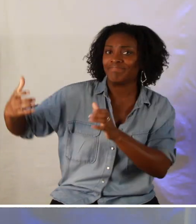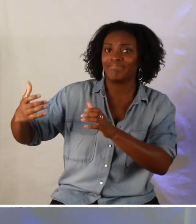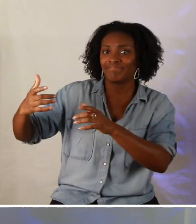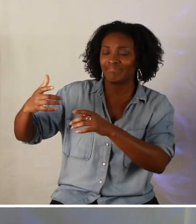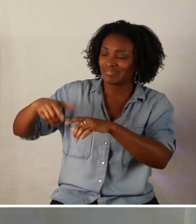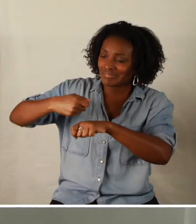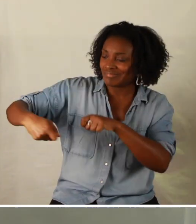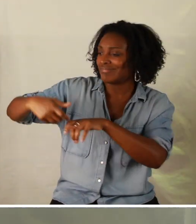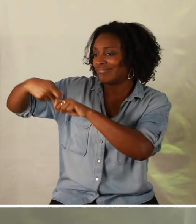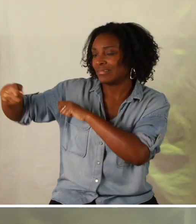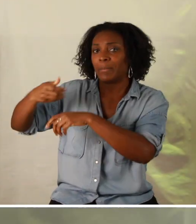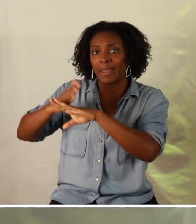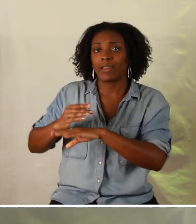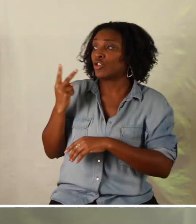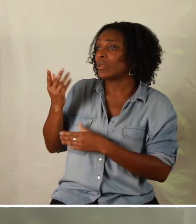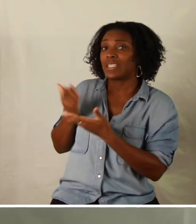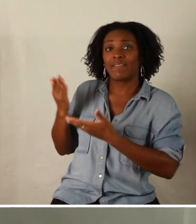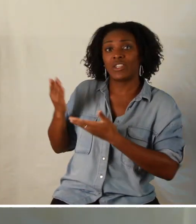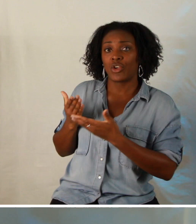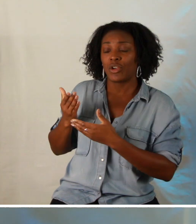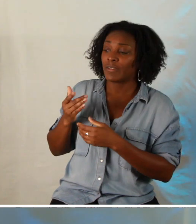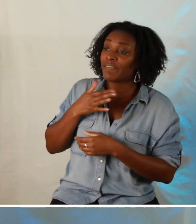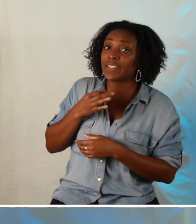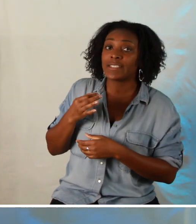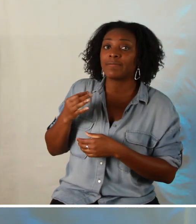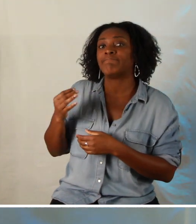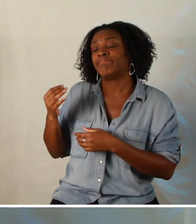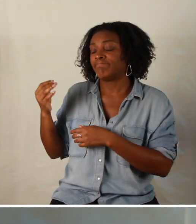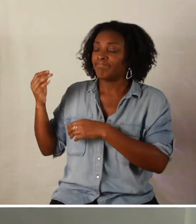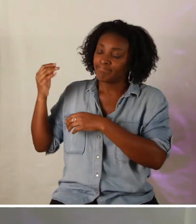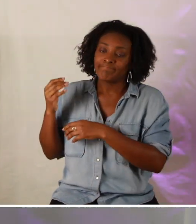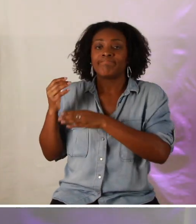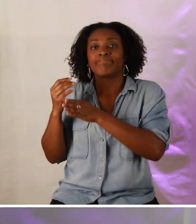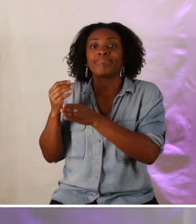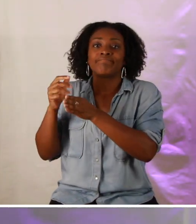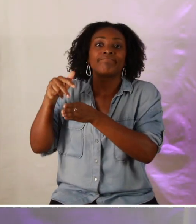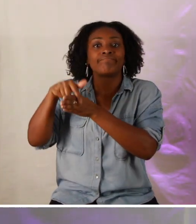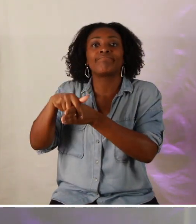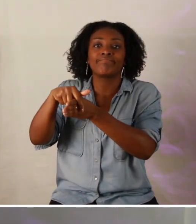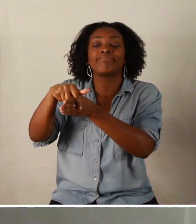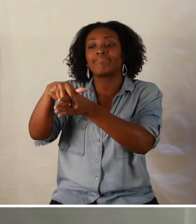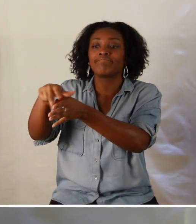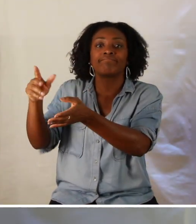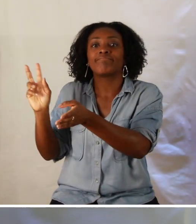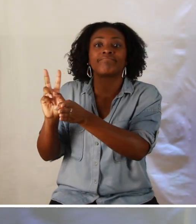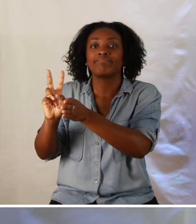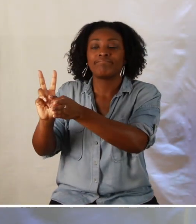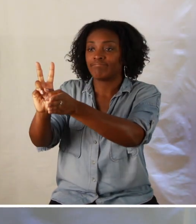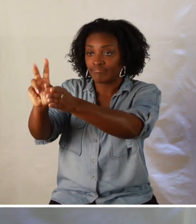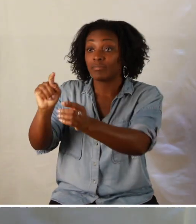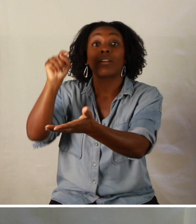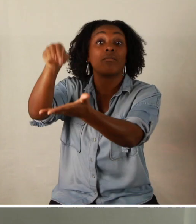son fils Isaac. Il fendit du bois pour l'holocauste et partit pour aller au lieu que Dieu lui avait dit. Amen.